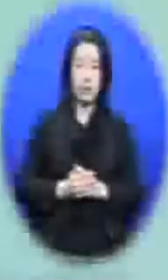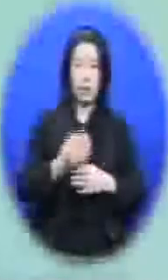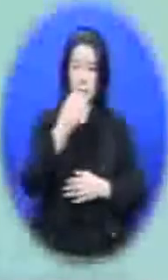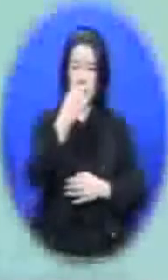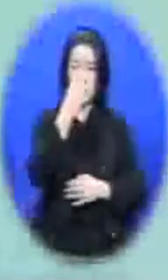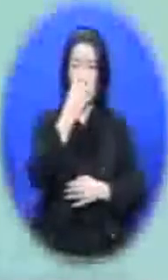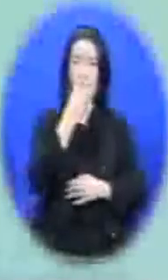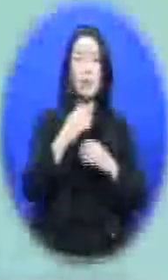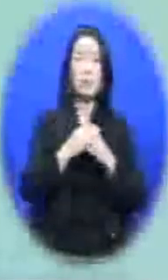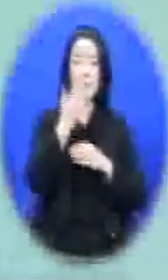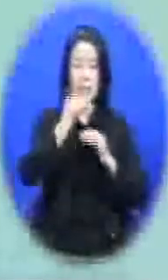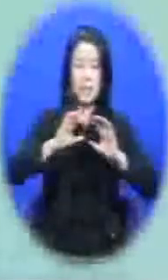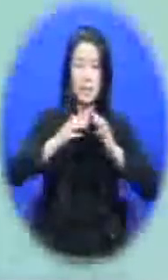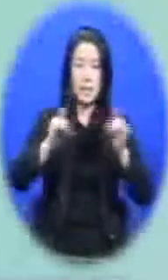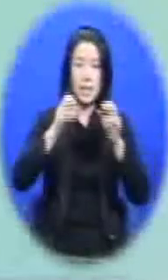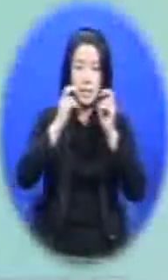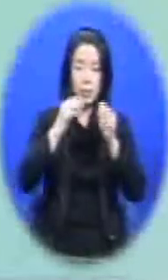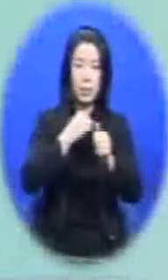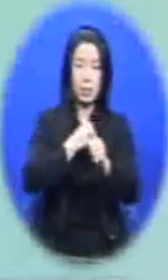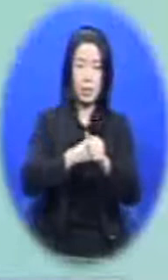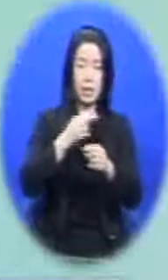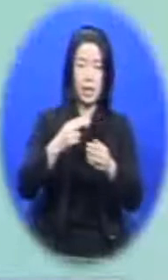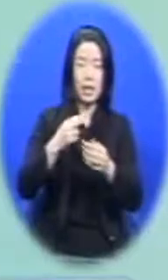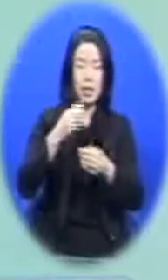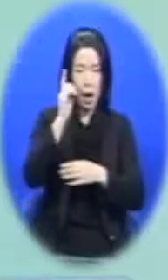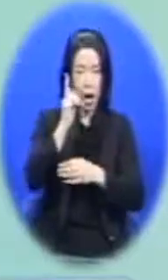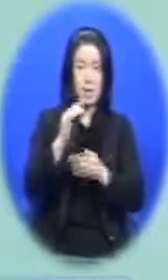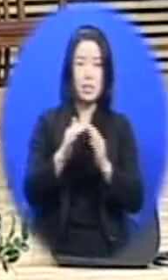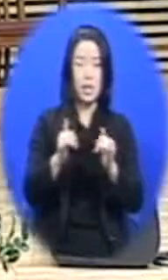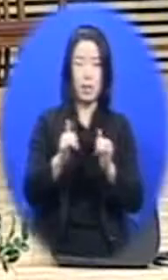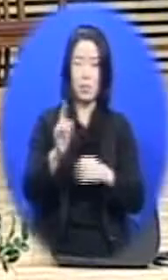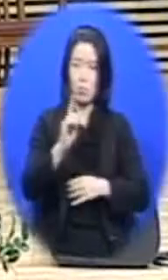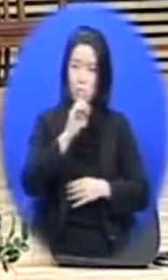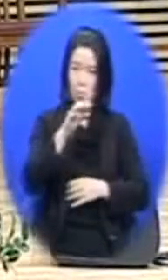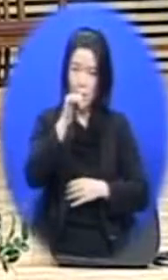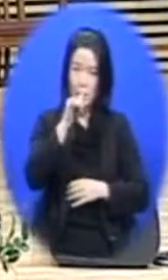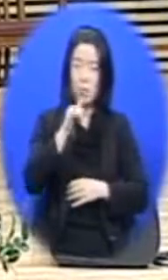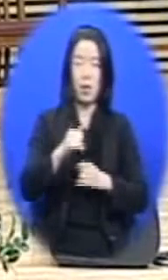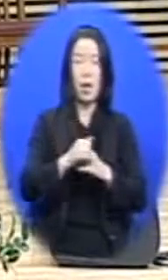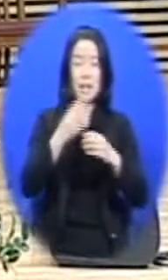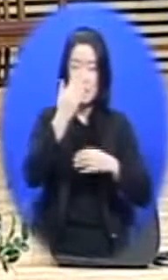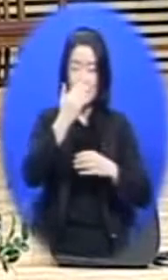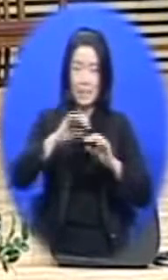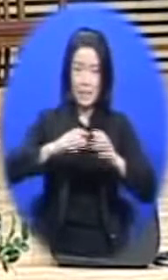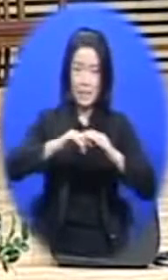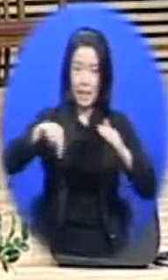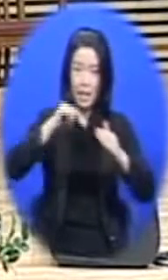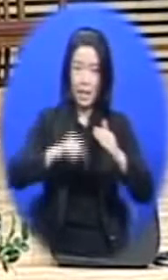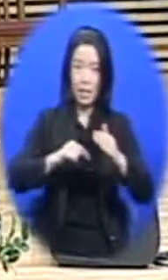이스라엘 선교사님 한 분이 그런 이야기를 하셨어요. 이스라엘 안에